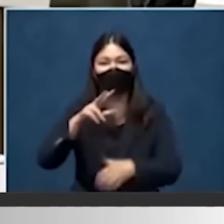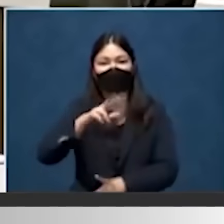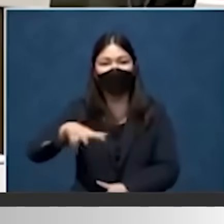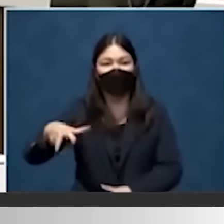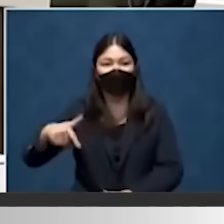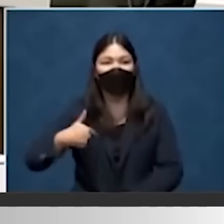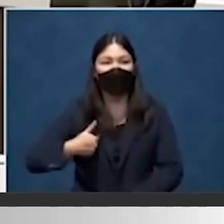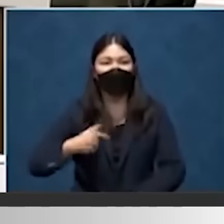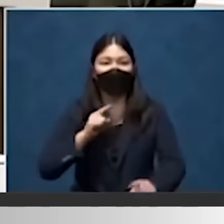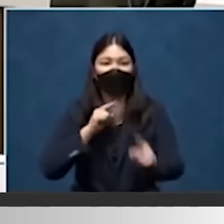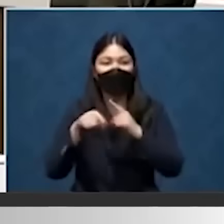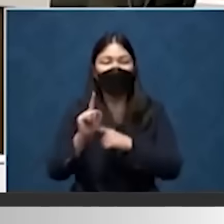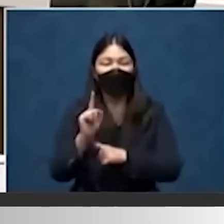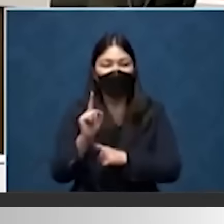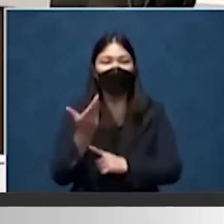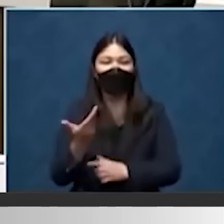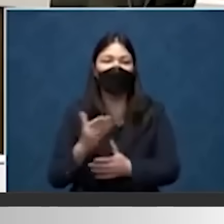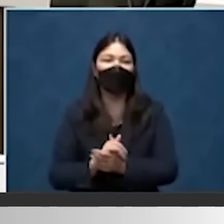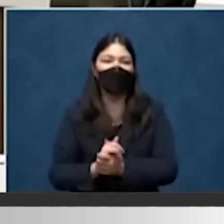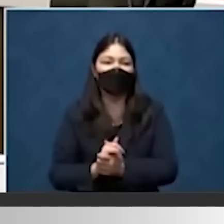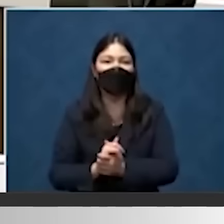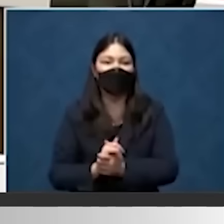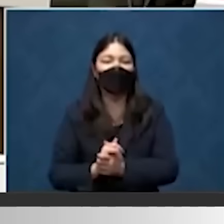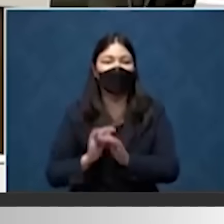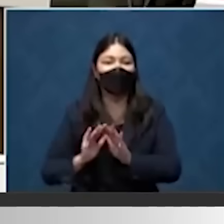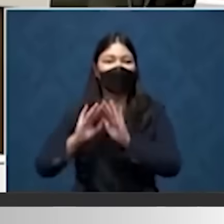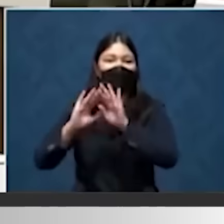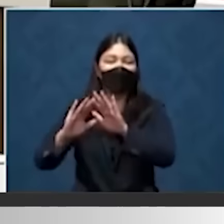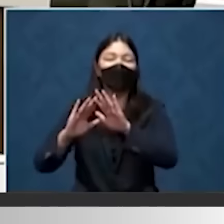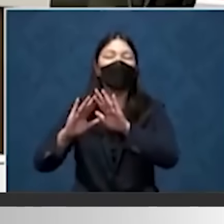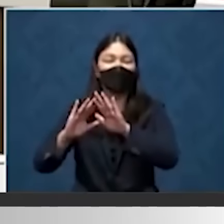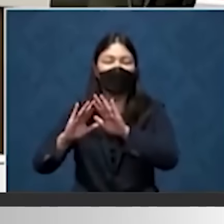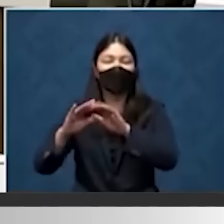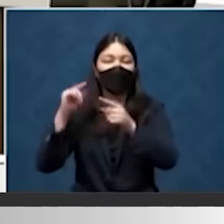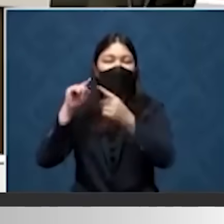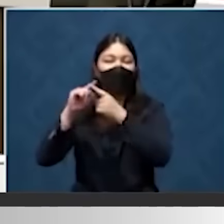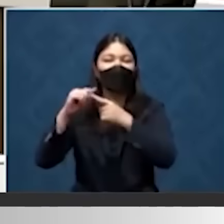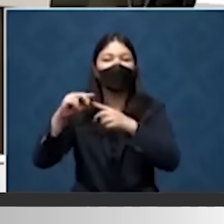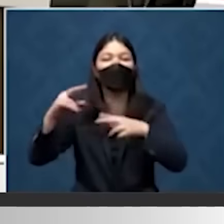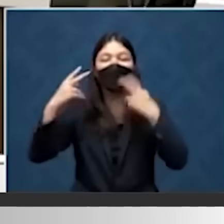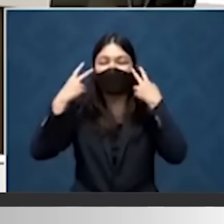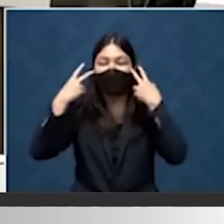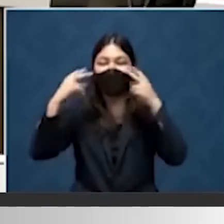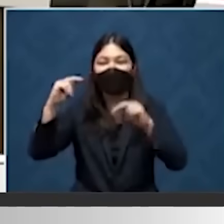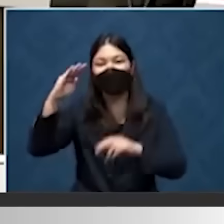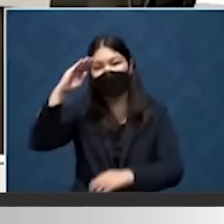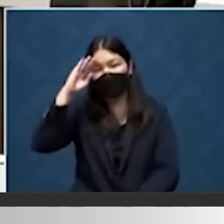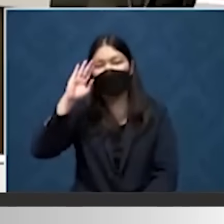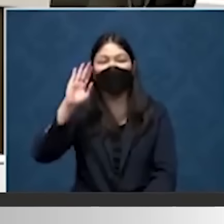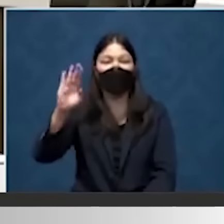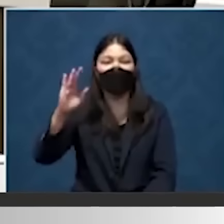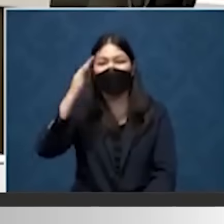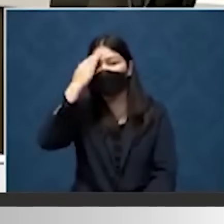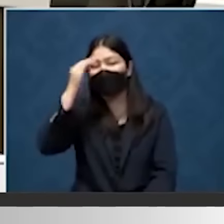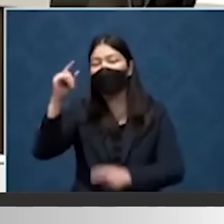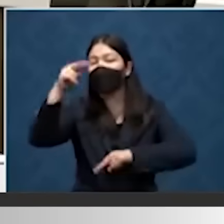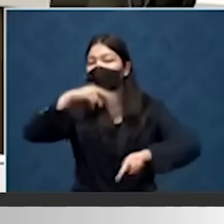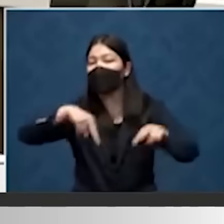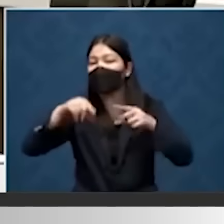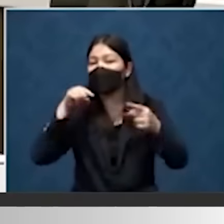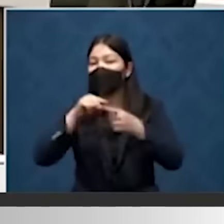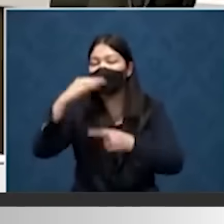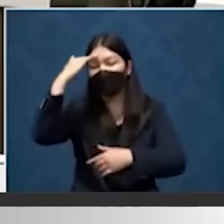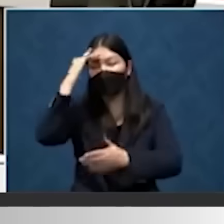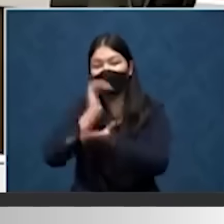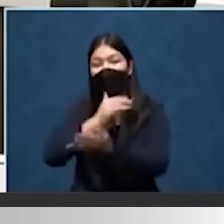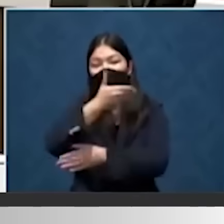หารท่านประธานสภาผ่านไปยังท่านนายกรัฐมนตรีในฐานะที่ท่านดูแลสำนักงานตำรวจแห่งชาติถึงกรณีที่เจ้